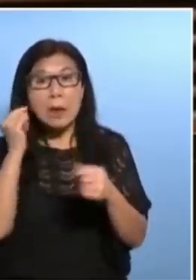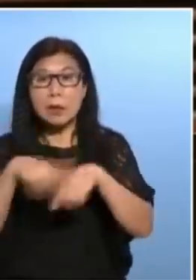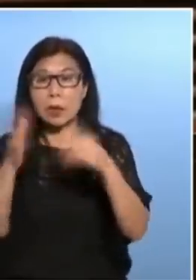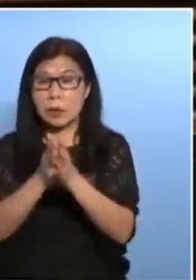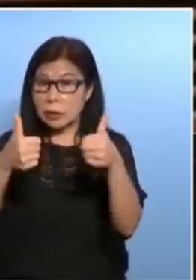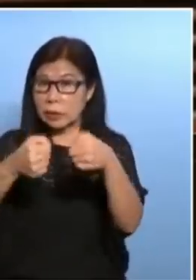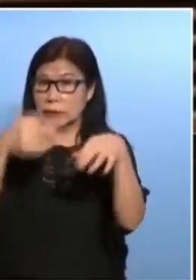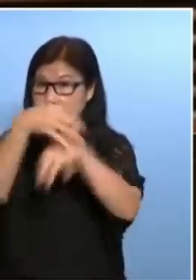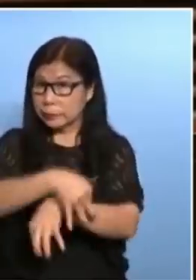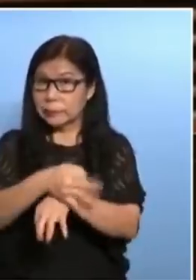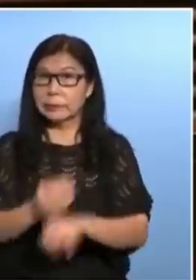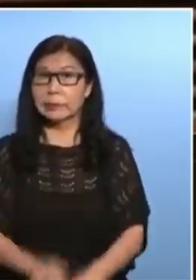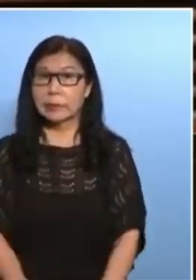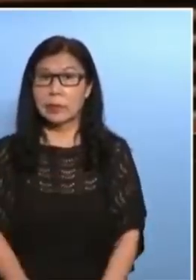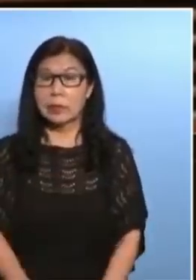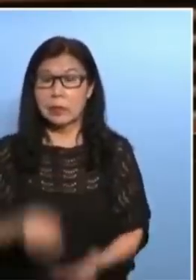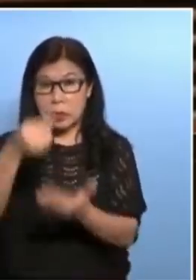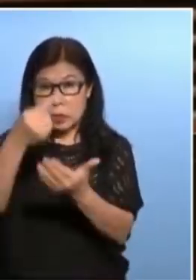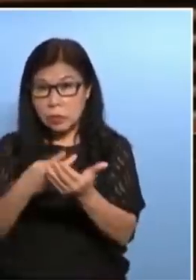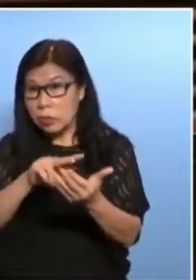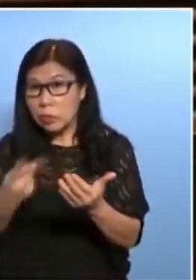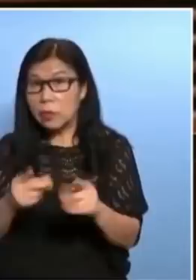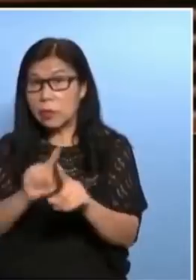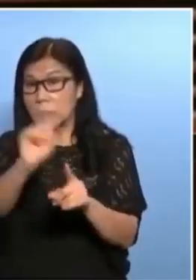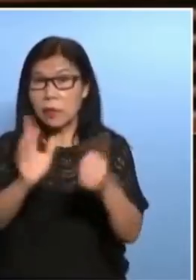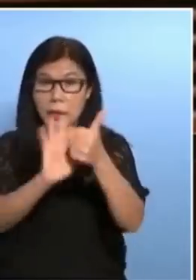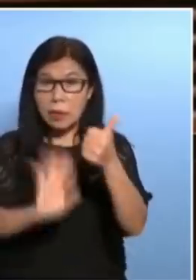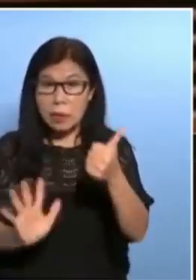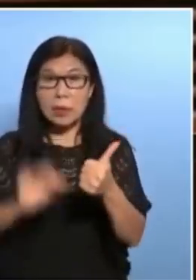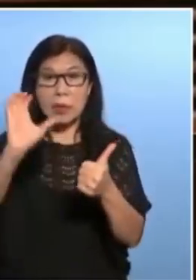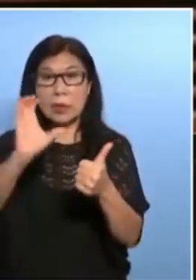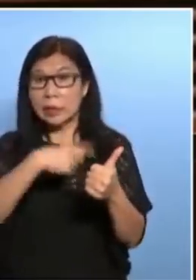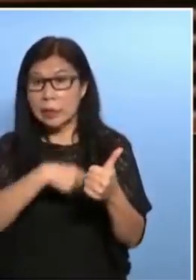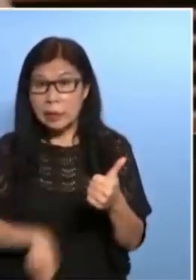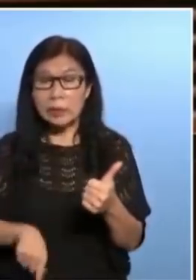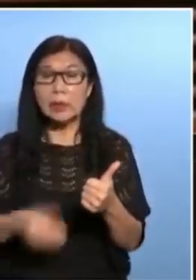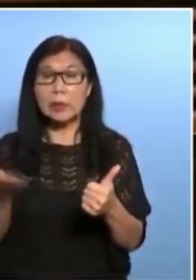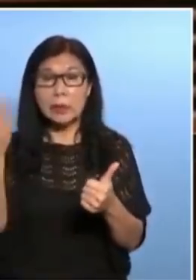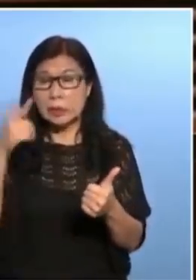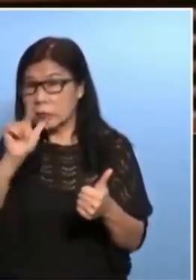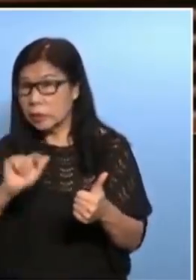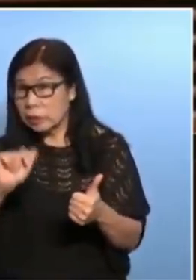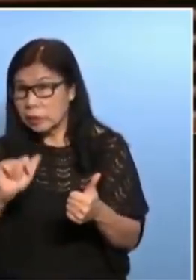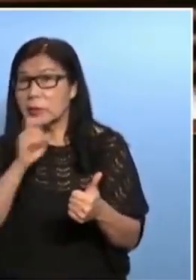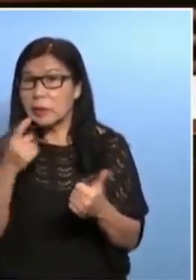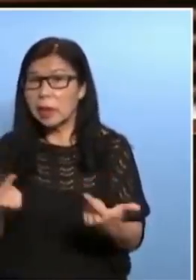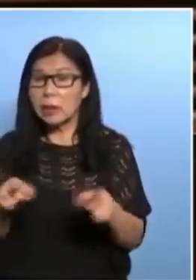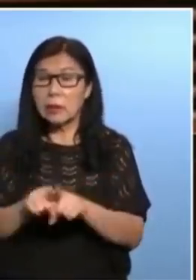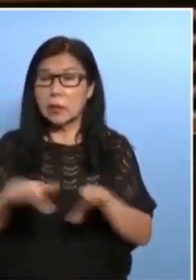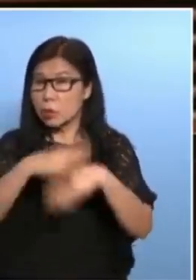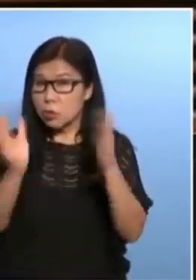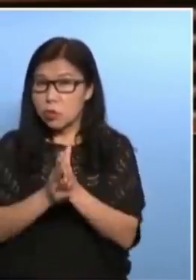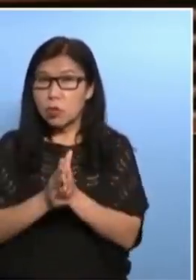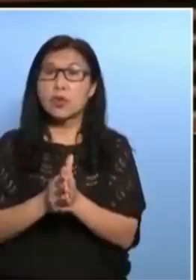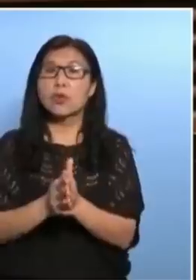度。這條這樣的改法何止影響陳志全議員議案的原意，直接是將整個